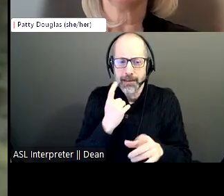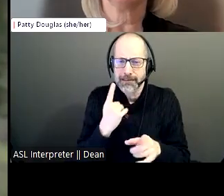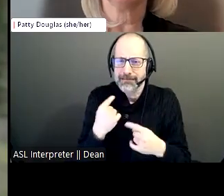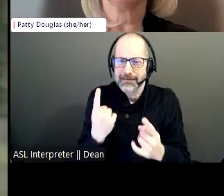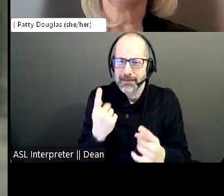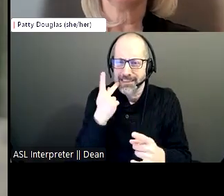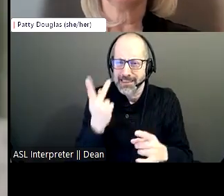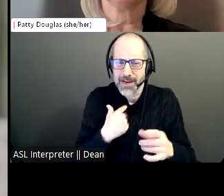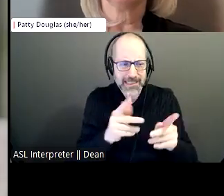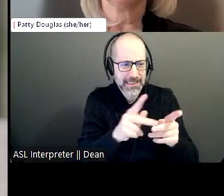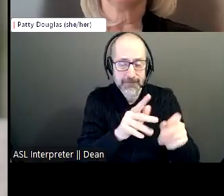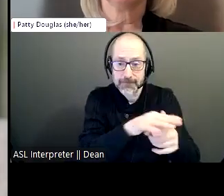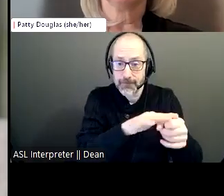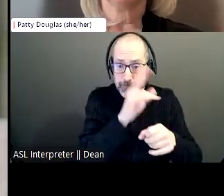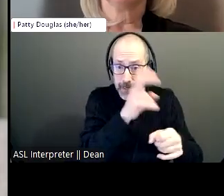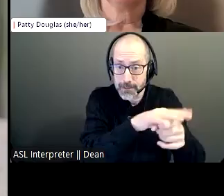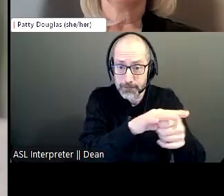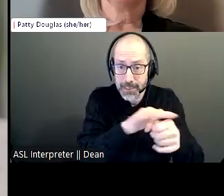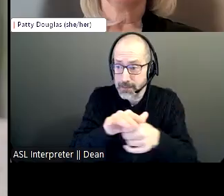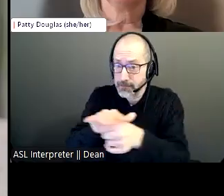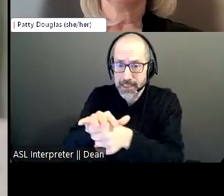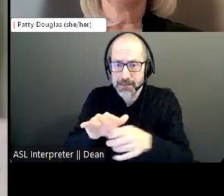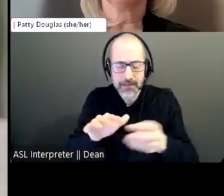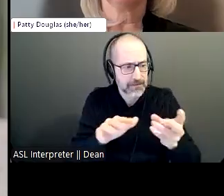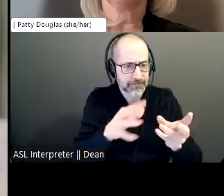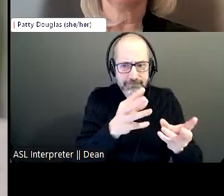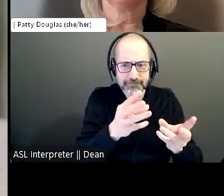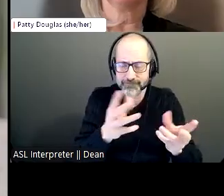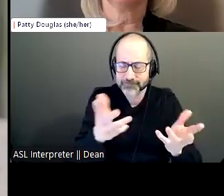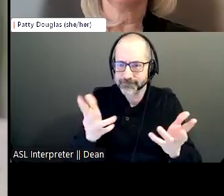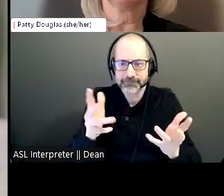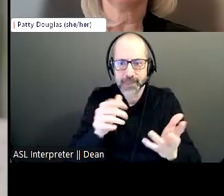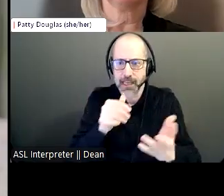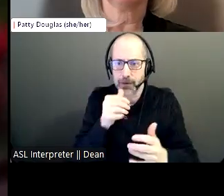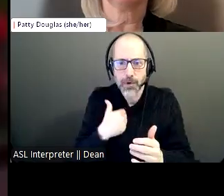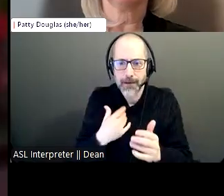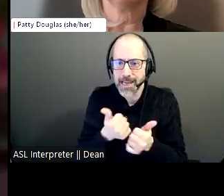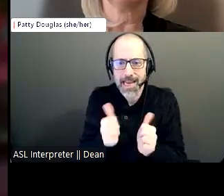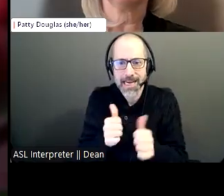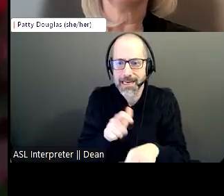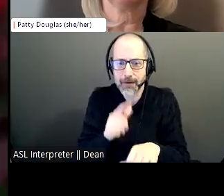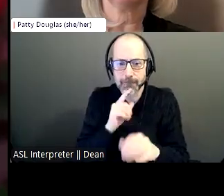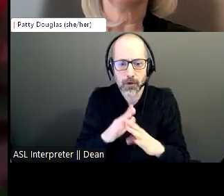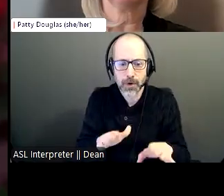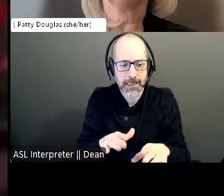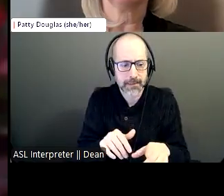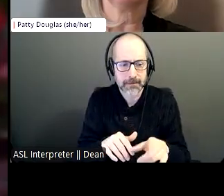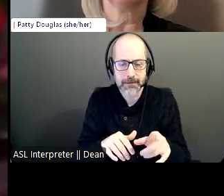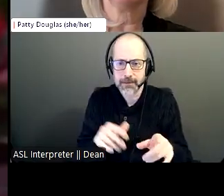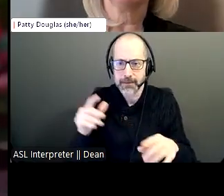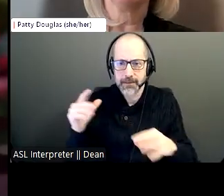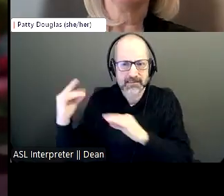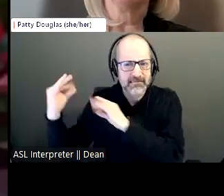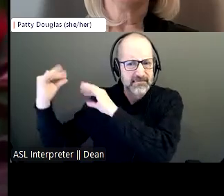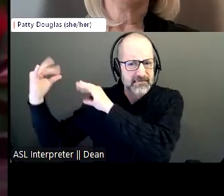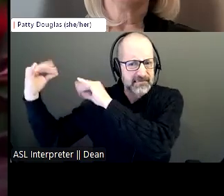habitats c'est presque comme si je because I perdais can't get a mes moment habitats parce que je ne peux pas of avoir un silence. moment de silence People around me,